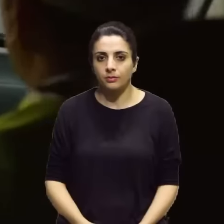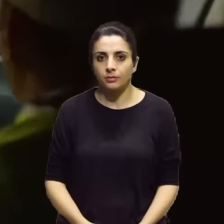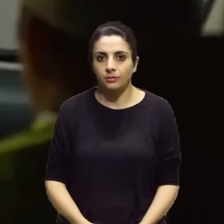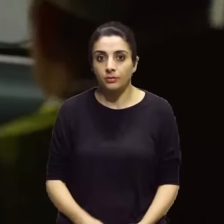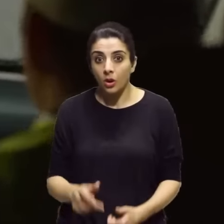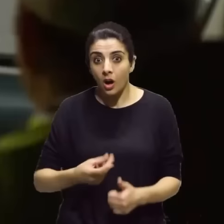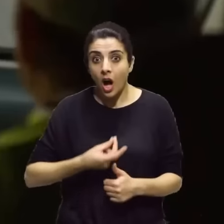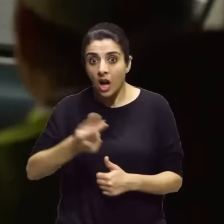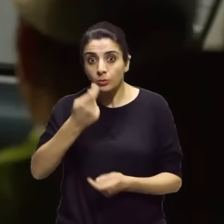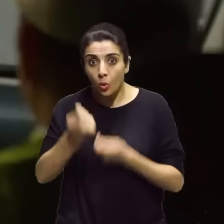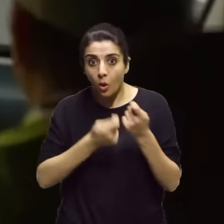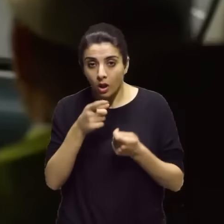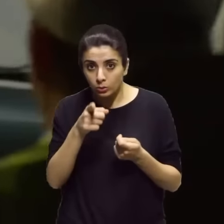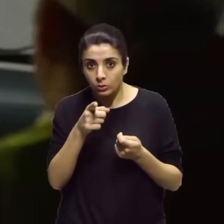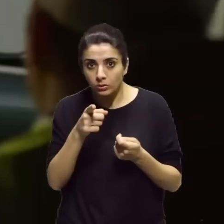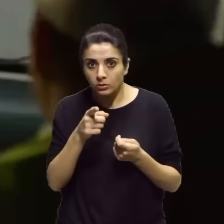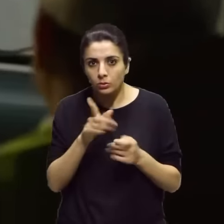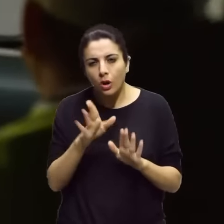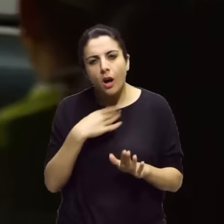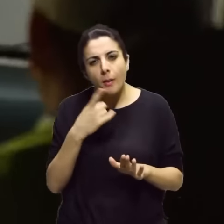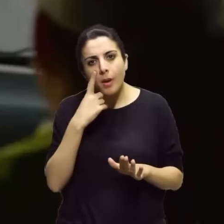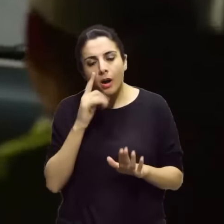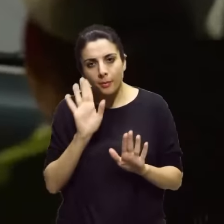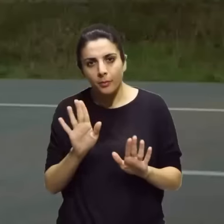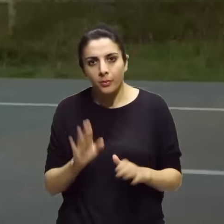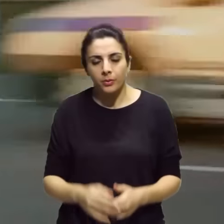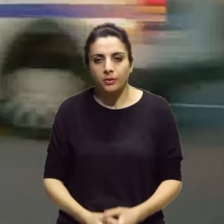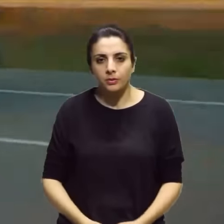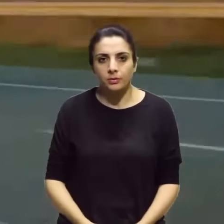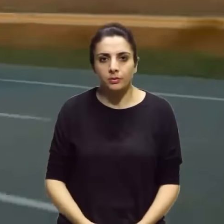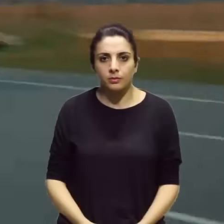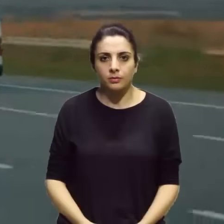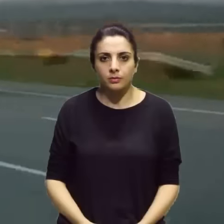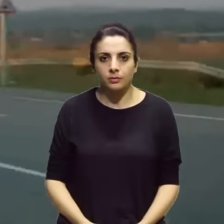Bunlar arayı açmaya çalışıyorlar galiba. Dur bir bakalım.